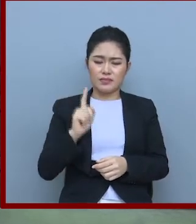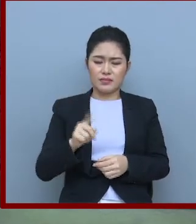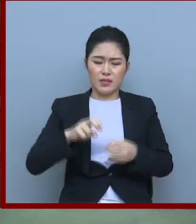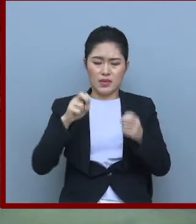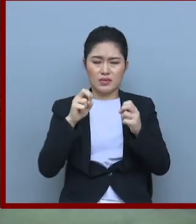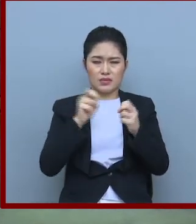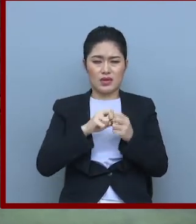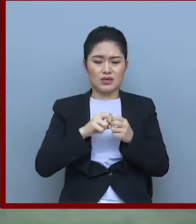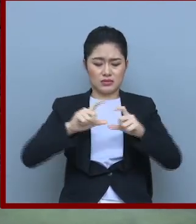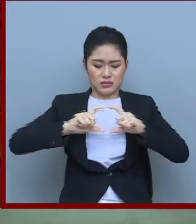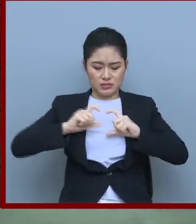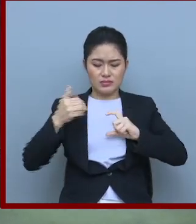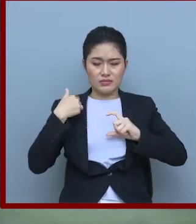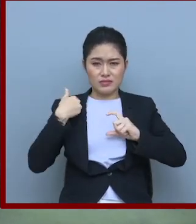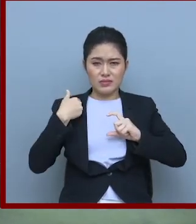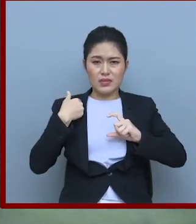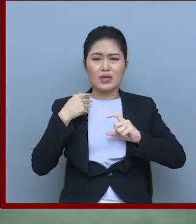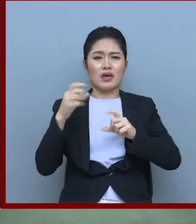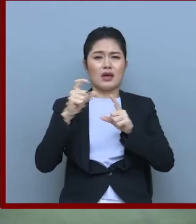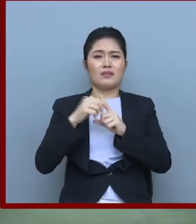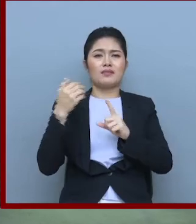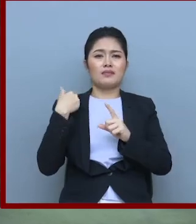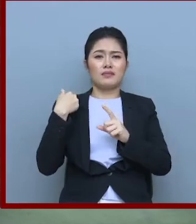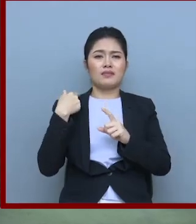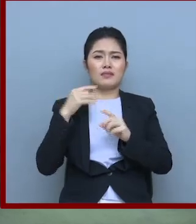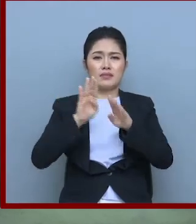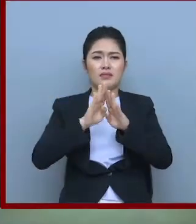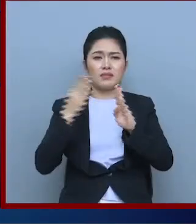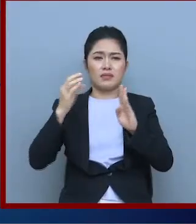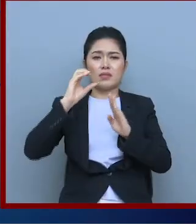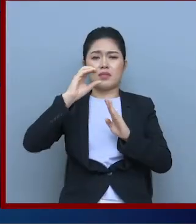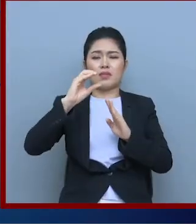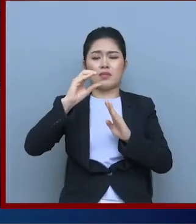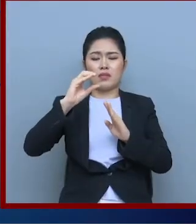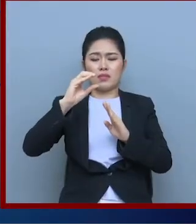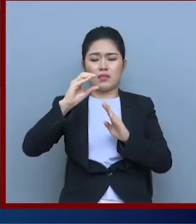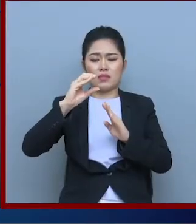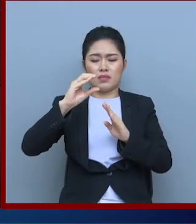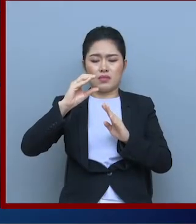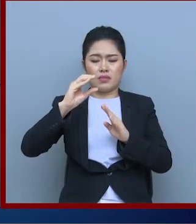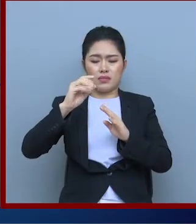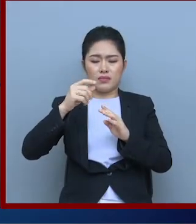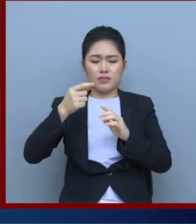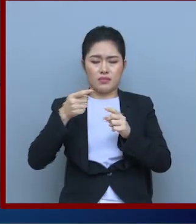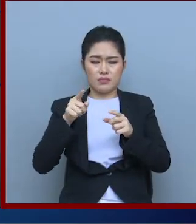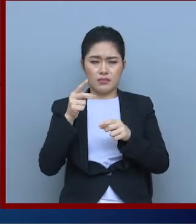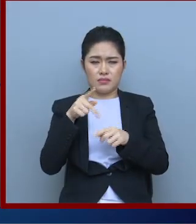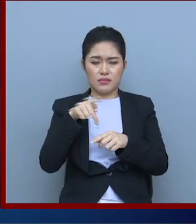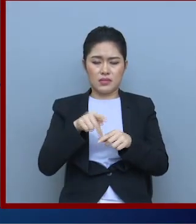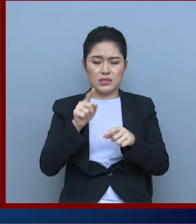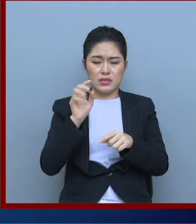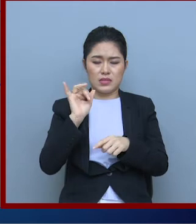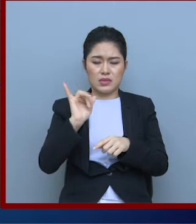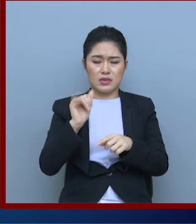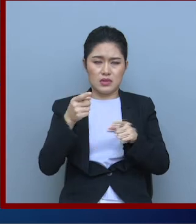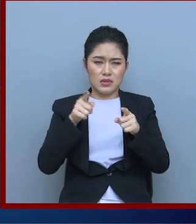ะครับแล้วมันจะมีเขาเรียกว่าเป็นอีกศัพท์หนึ่งก็คือเรียกว่า Token Key นะครับเพื่อที่จะทำการ